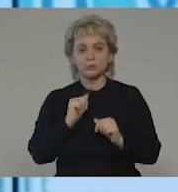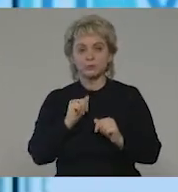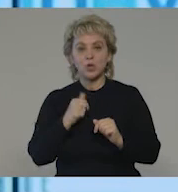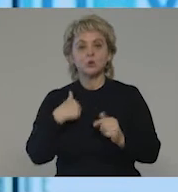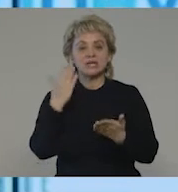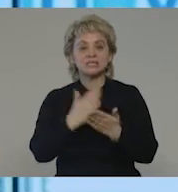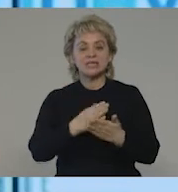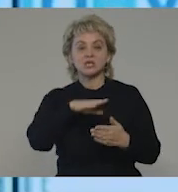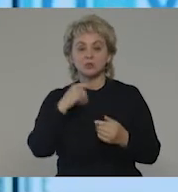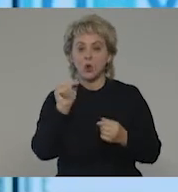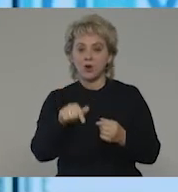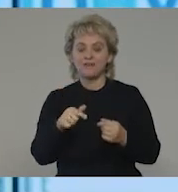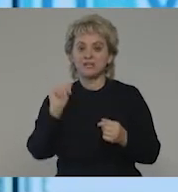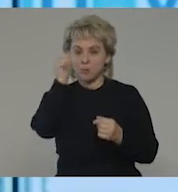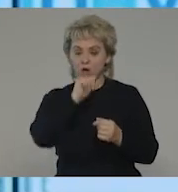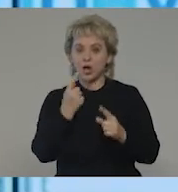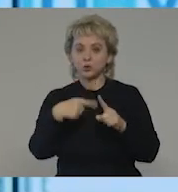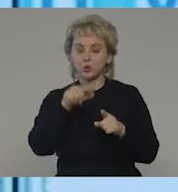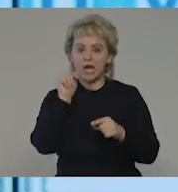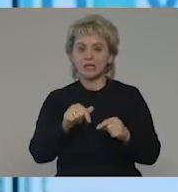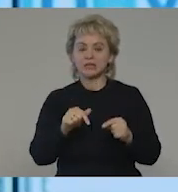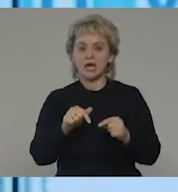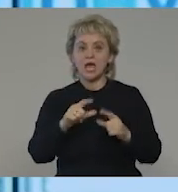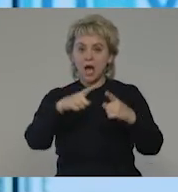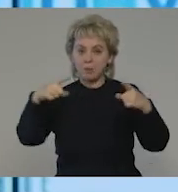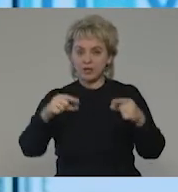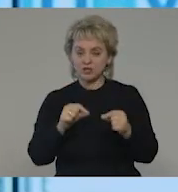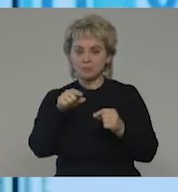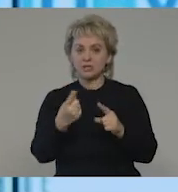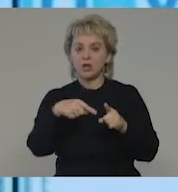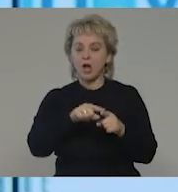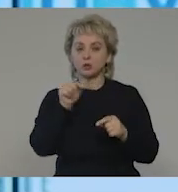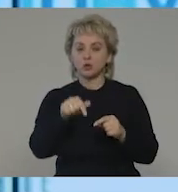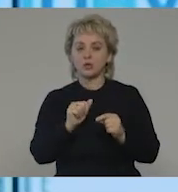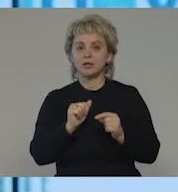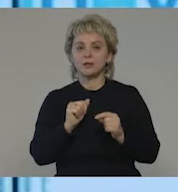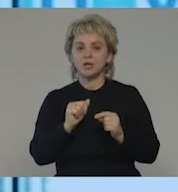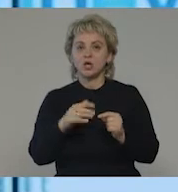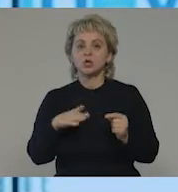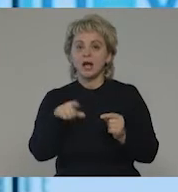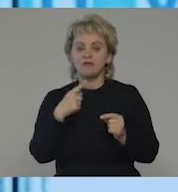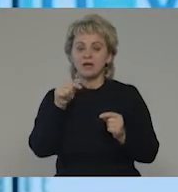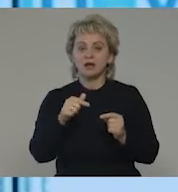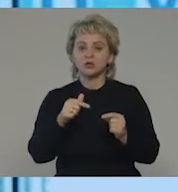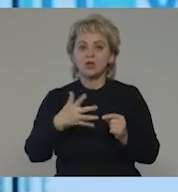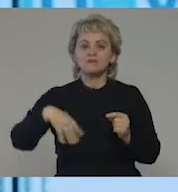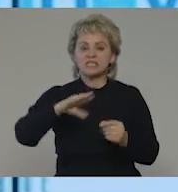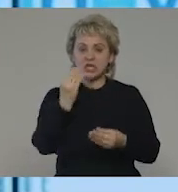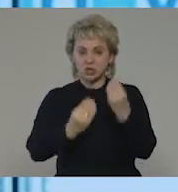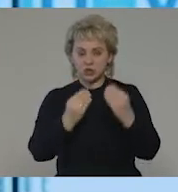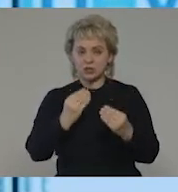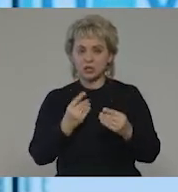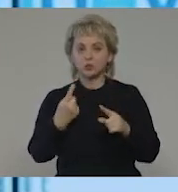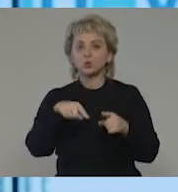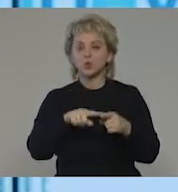У нас есть новшество в этом году. Это абонемент, который, собственно говоря, на все игры.